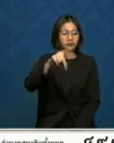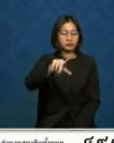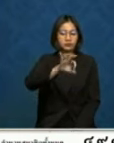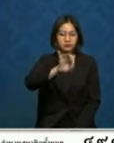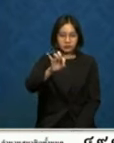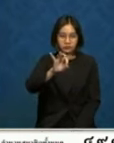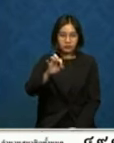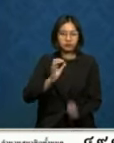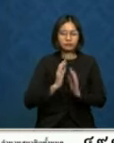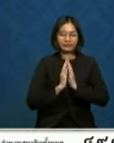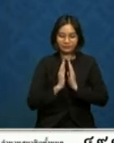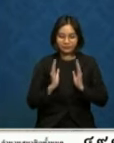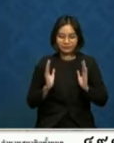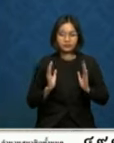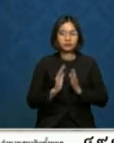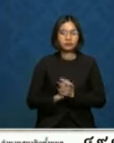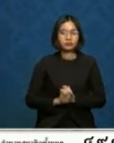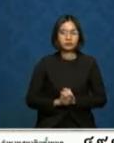15,887,900 บาทขอบคุณครับ